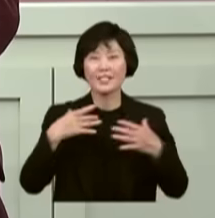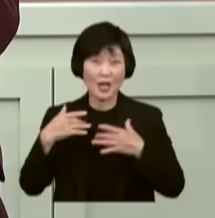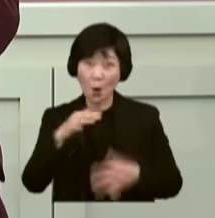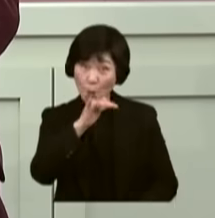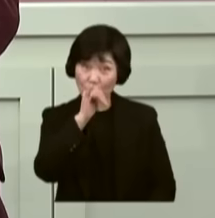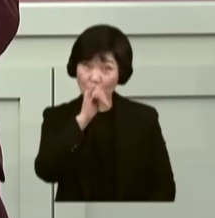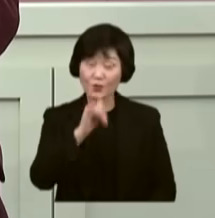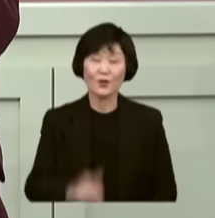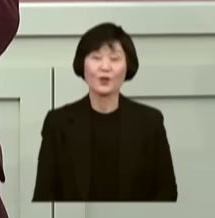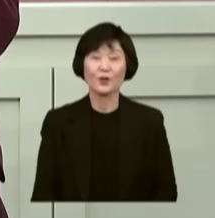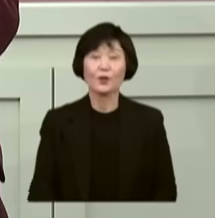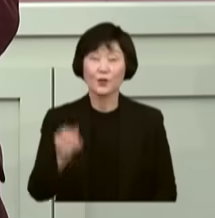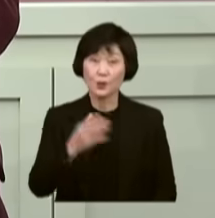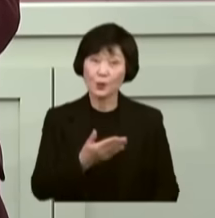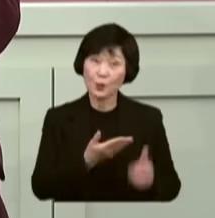이분이 있잖아요.